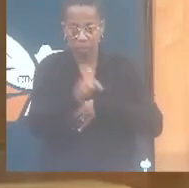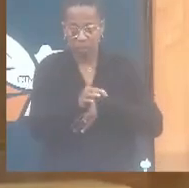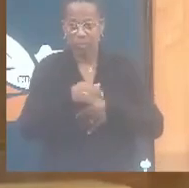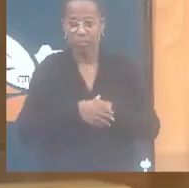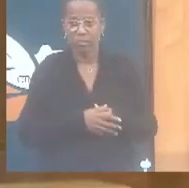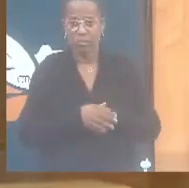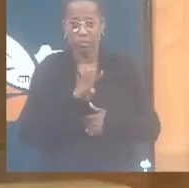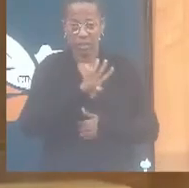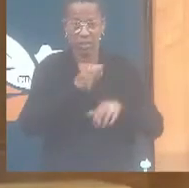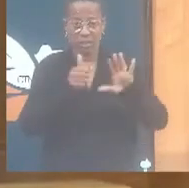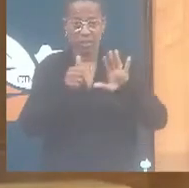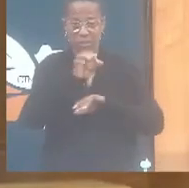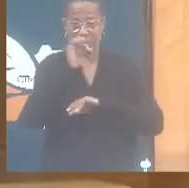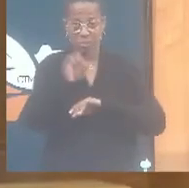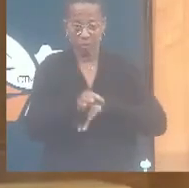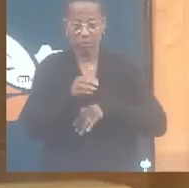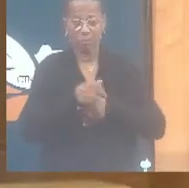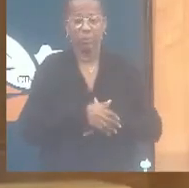46%.